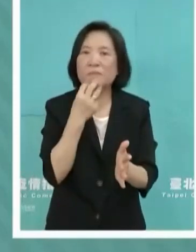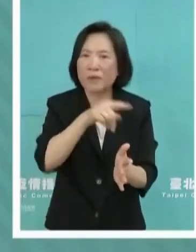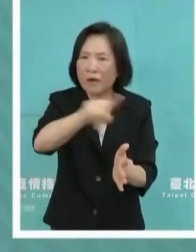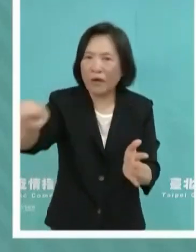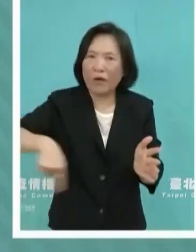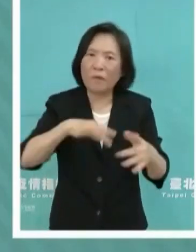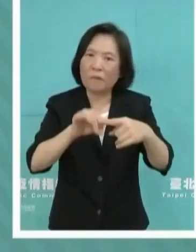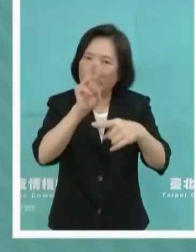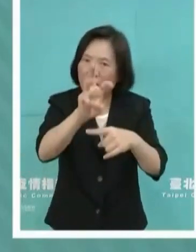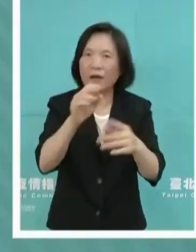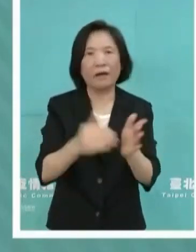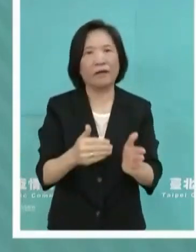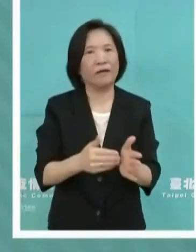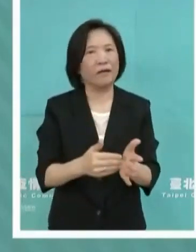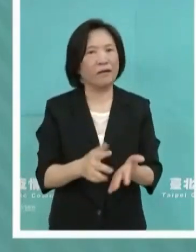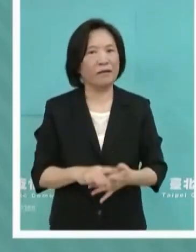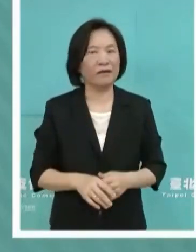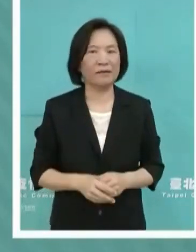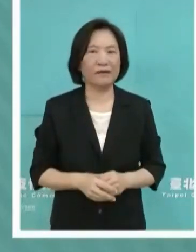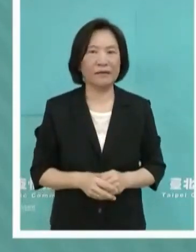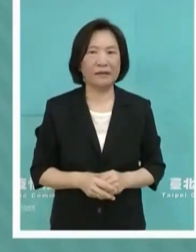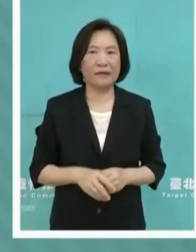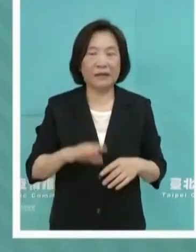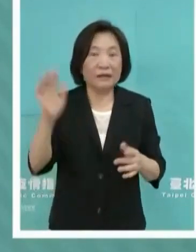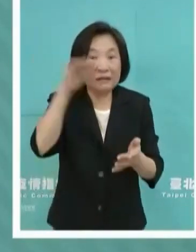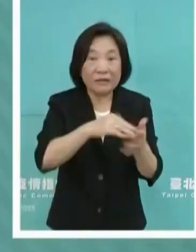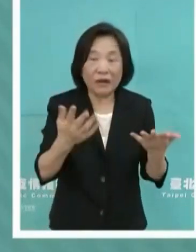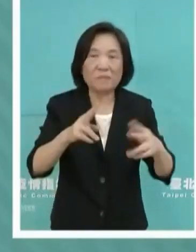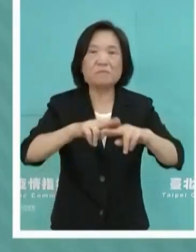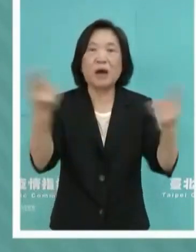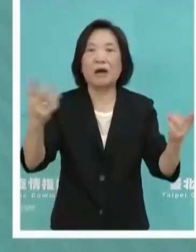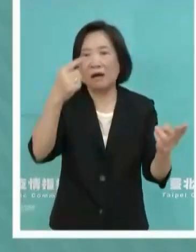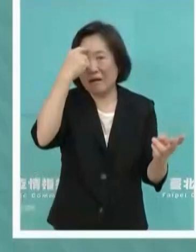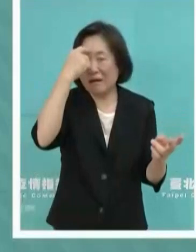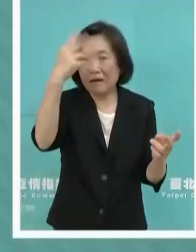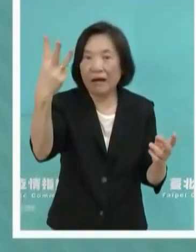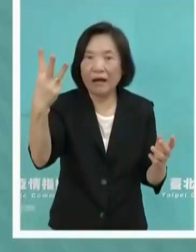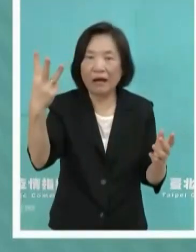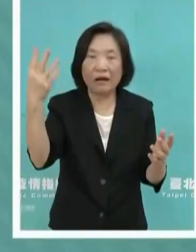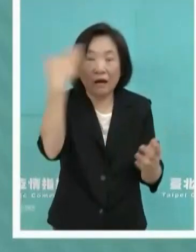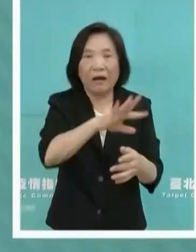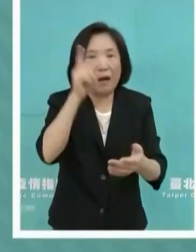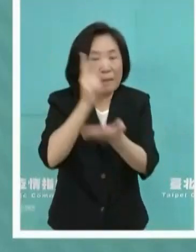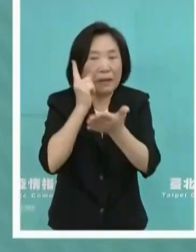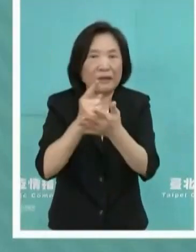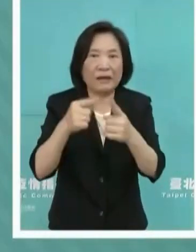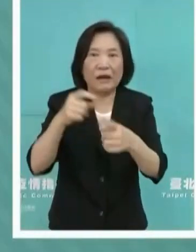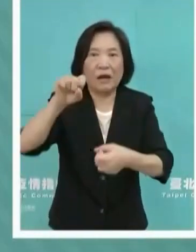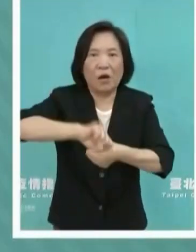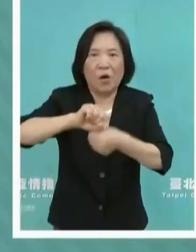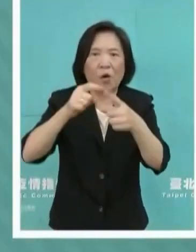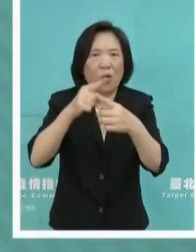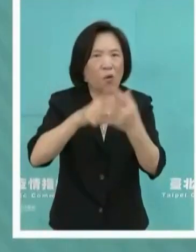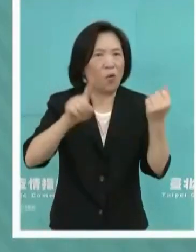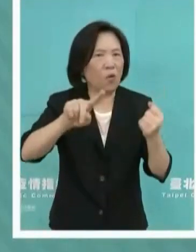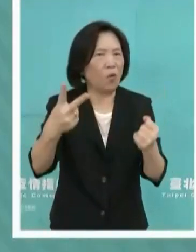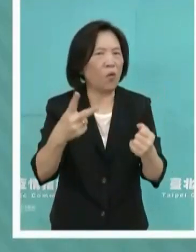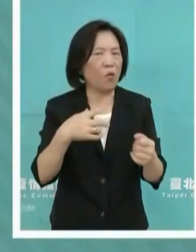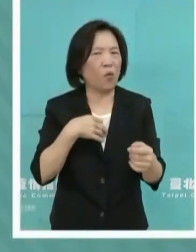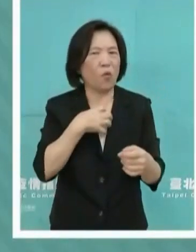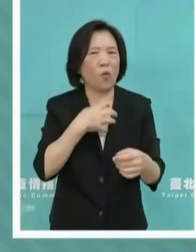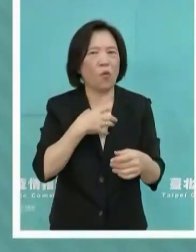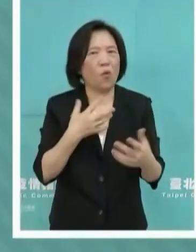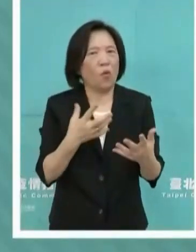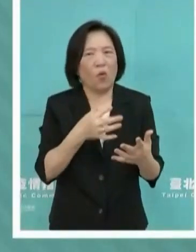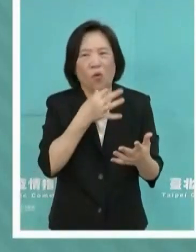区第二剂也打了 30% 的，结果解封三天，你知道，每天确诊人数超过1200，到第四